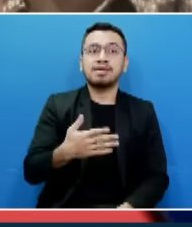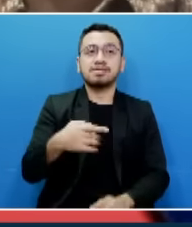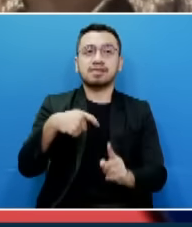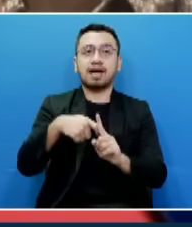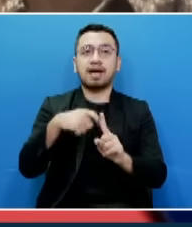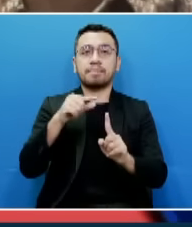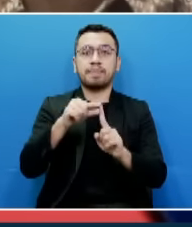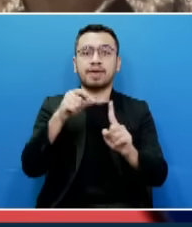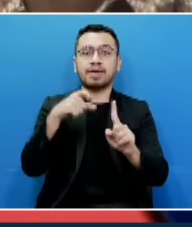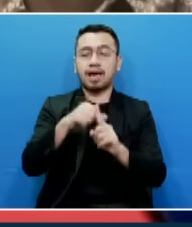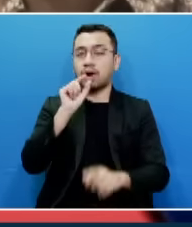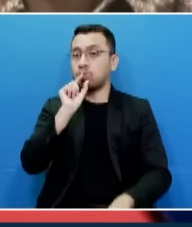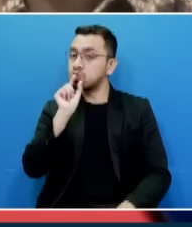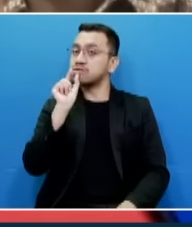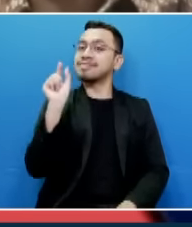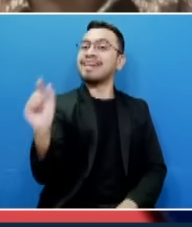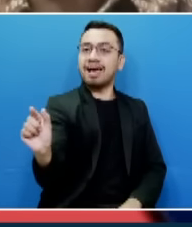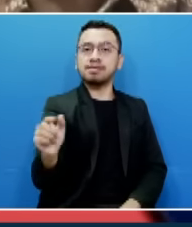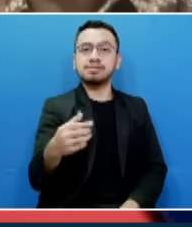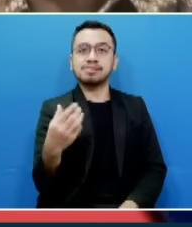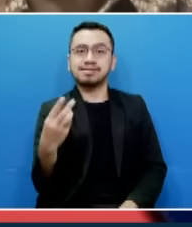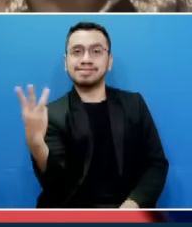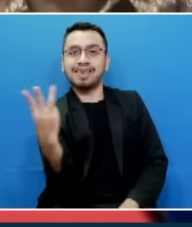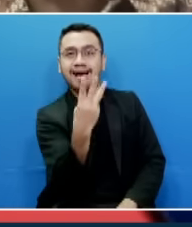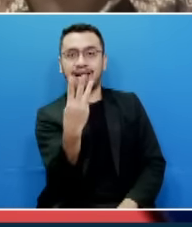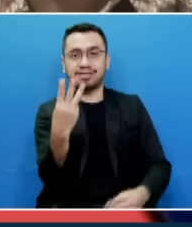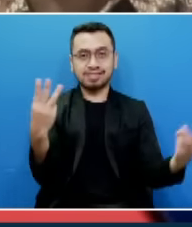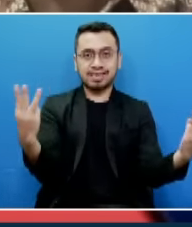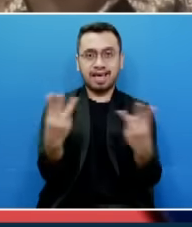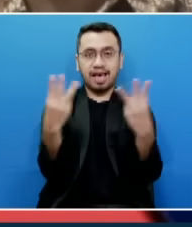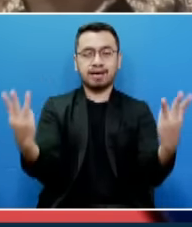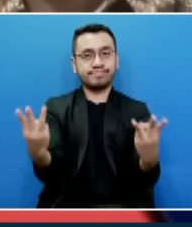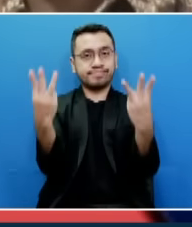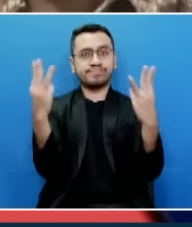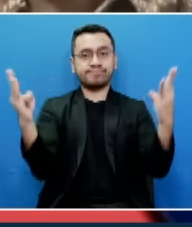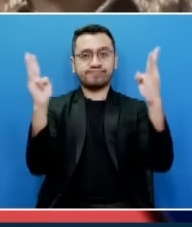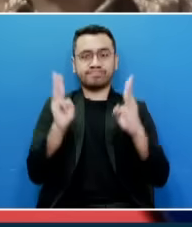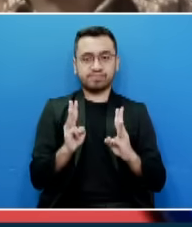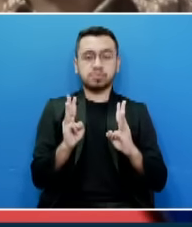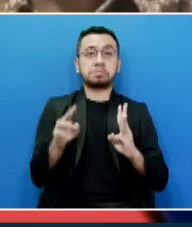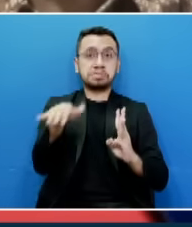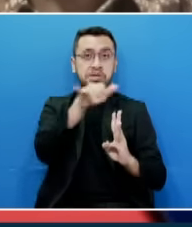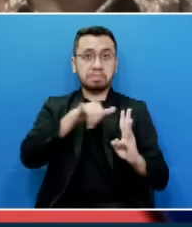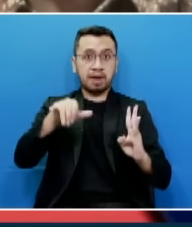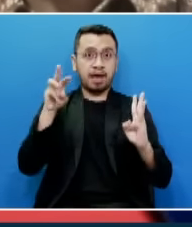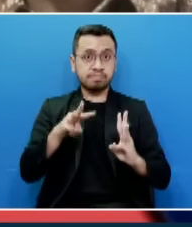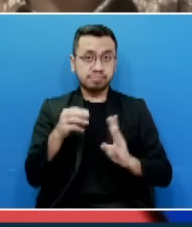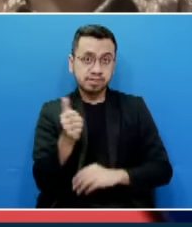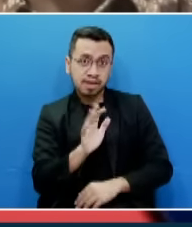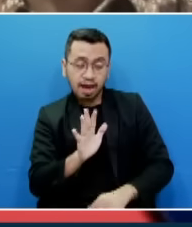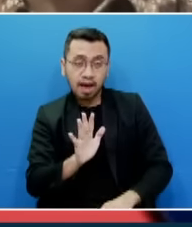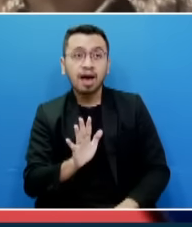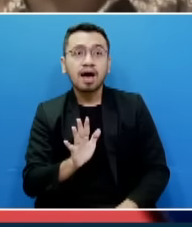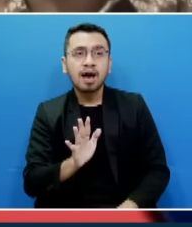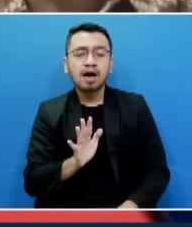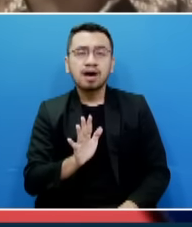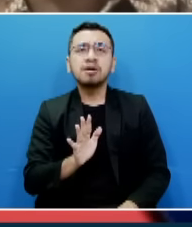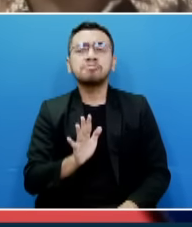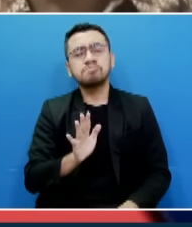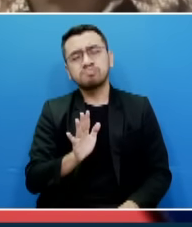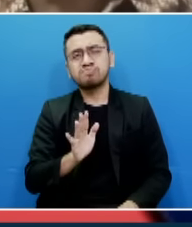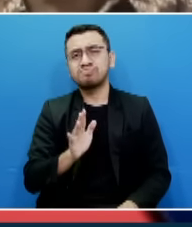KPK akhirnya mereka mau enggak mau harus berbarengan begitu Apakah momen ini cukup untuk ee apa menutup ee